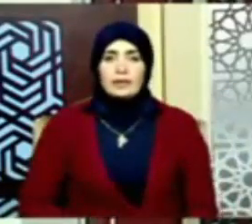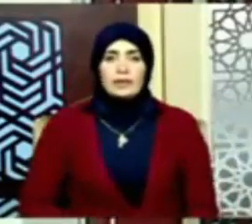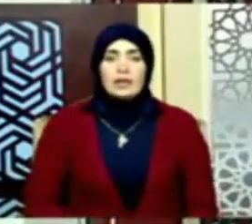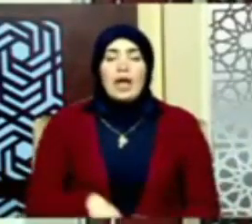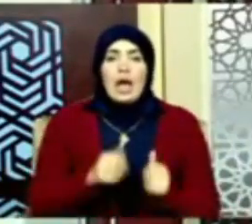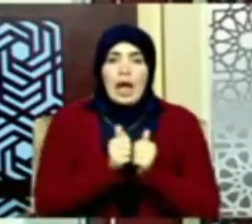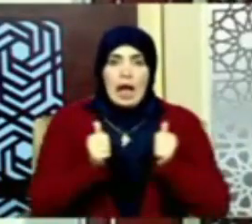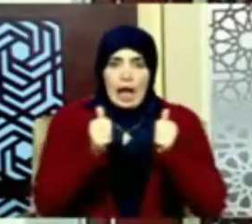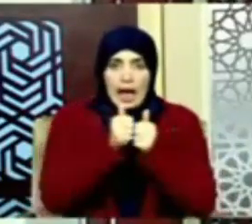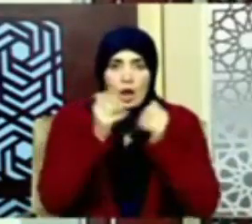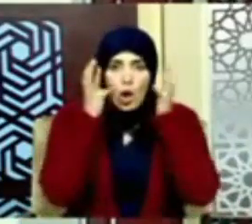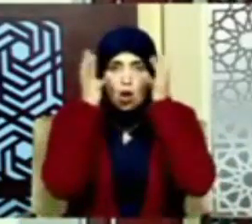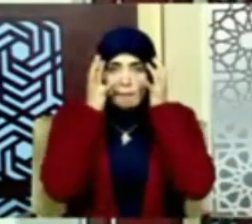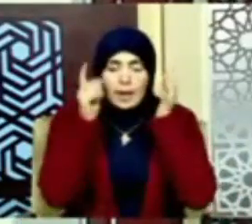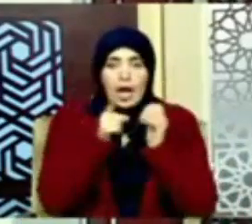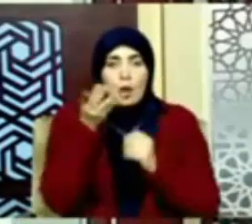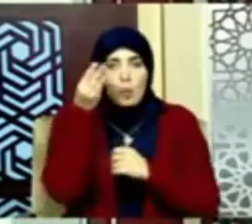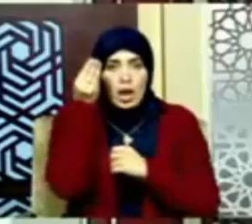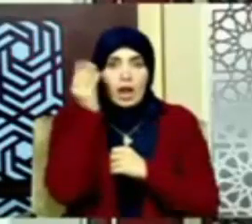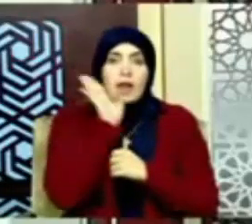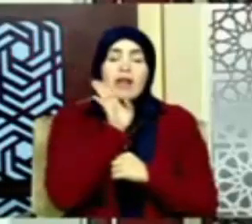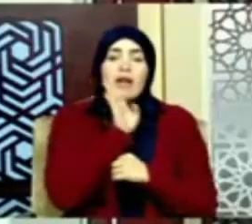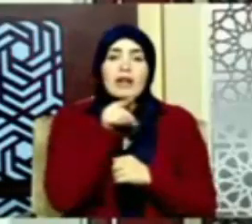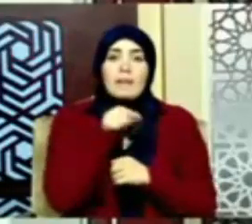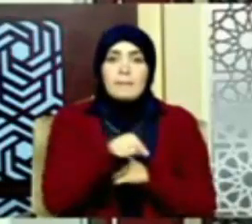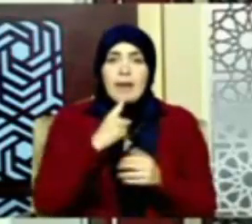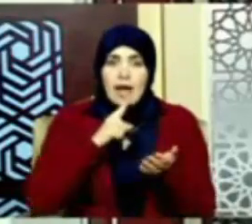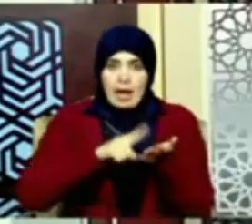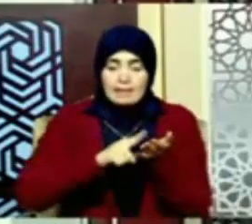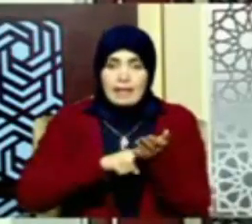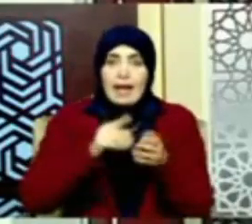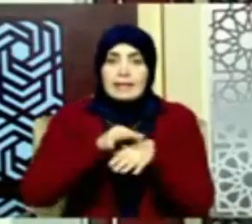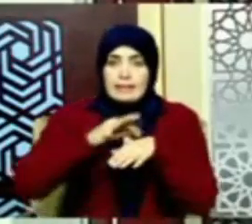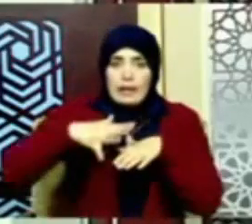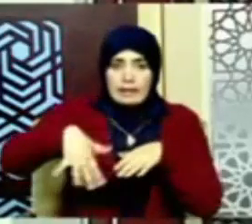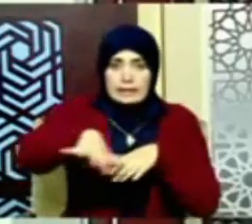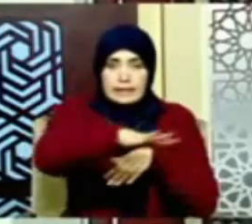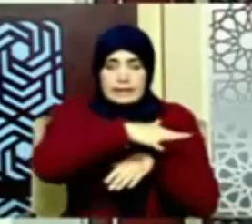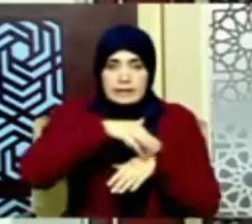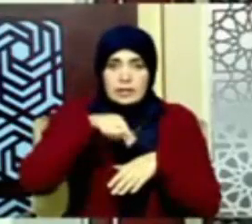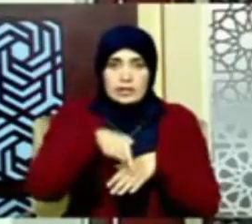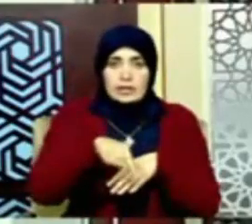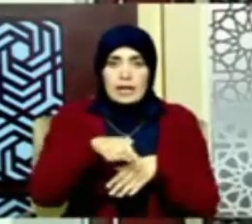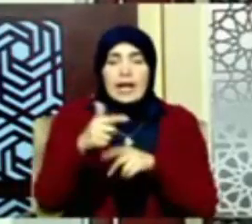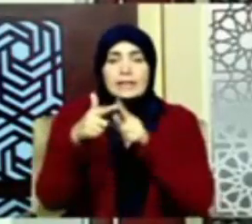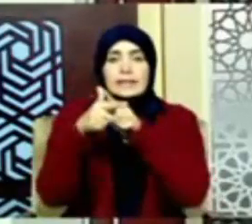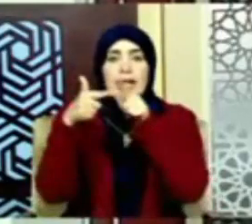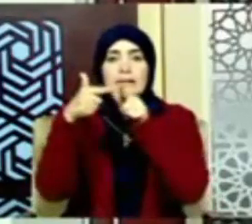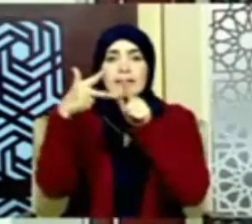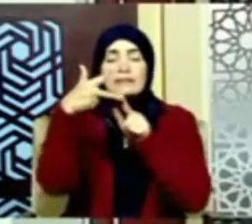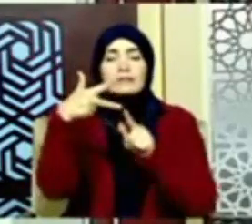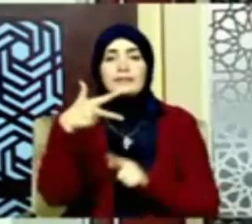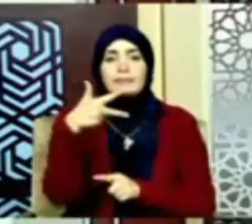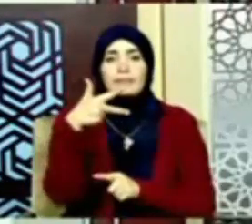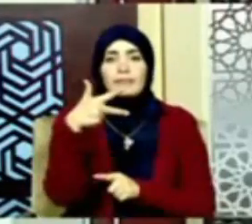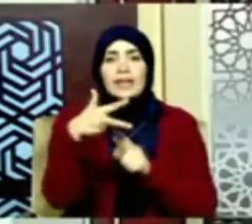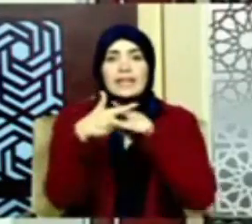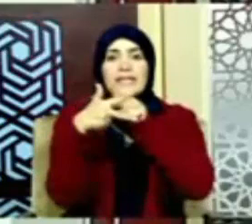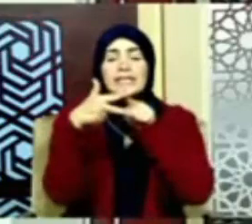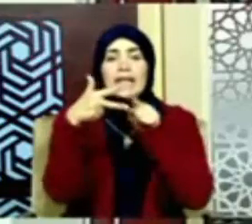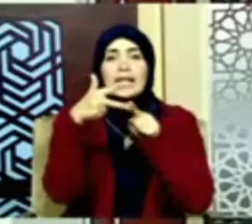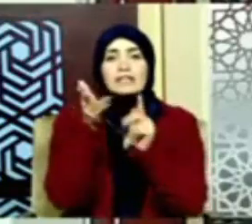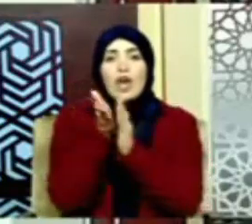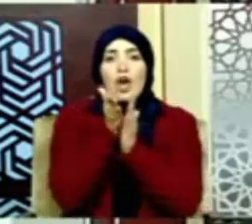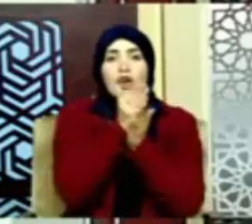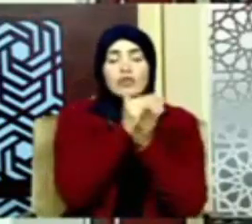فأهل العلم على أن الناس ثلاثة، أي ثلاثة